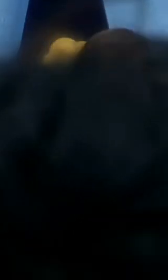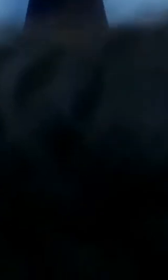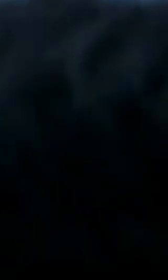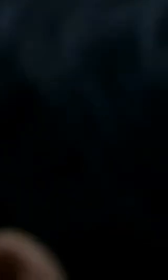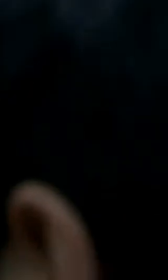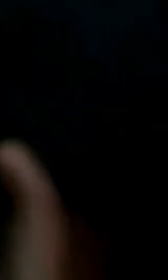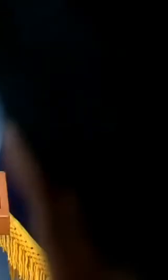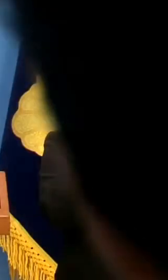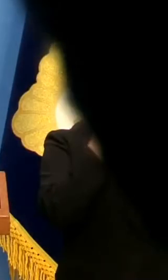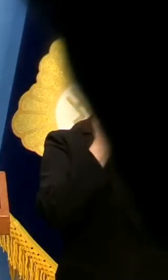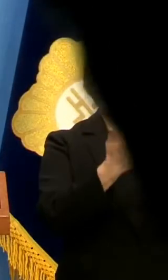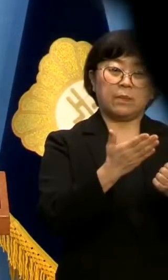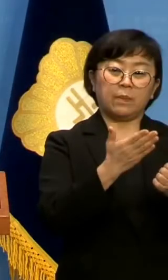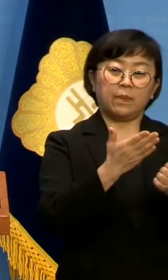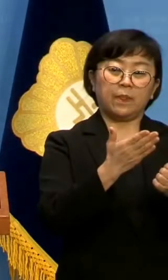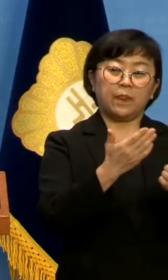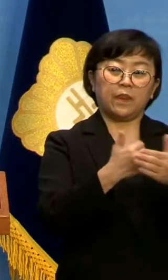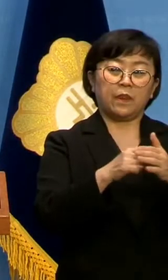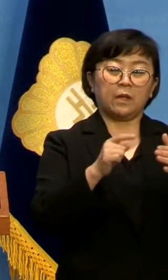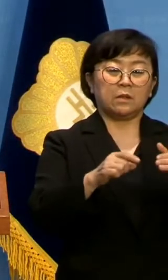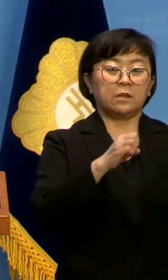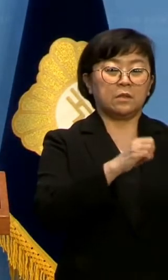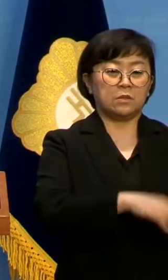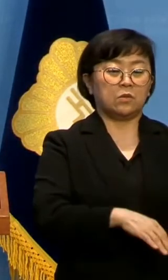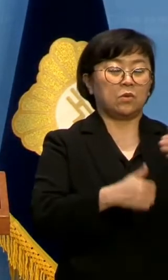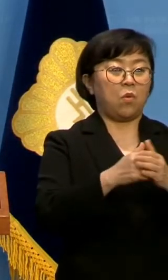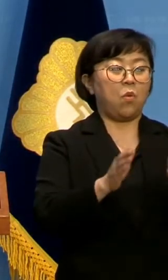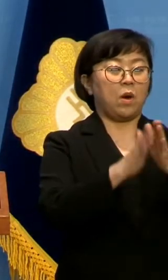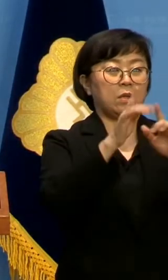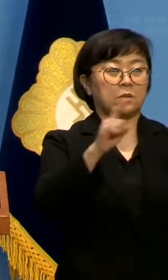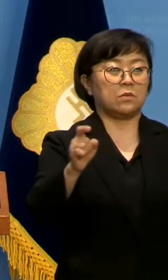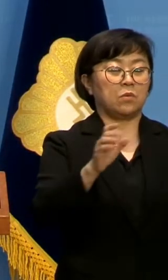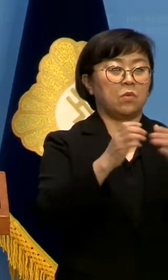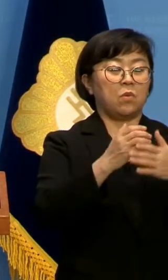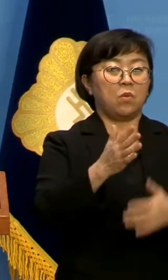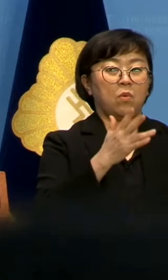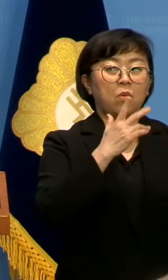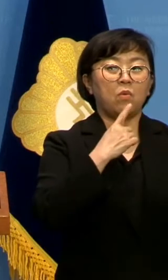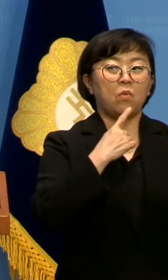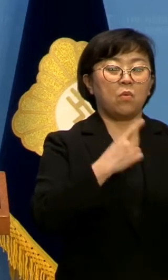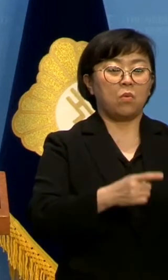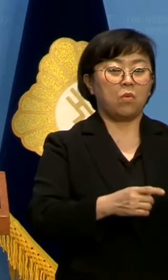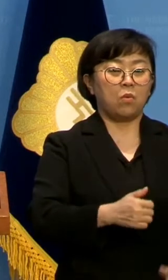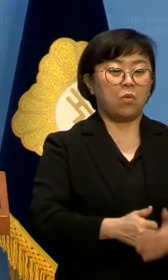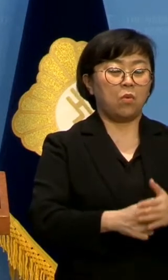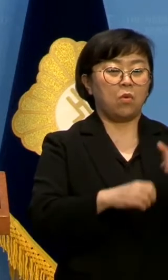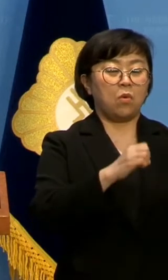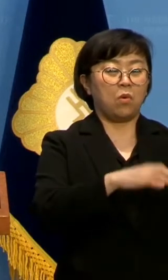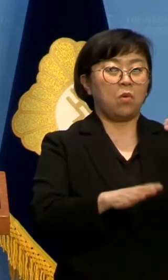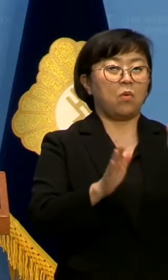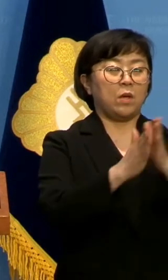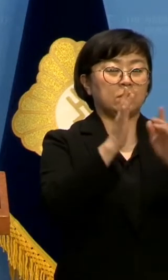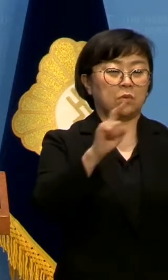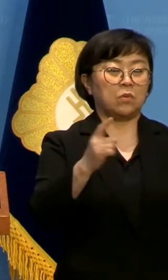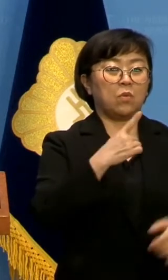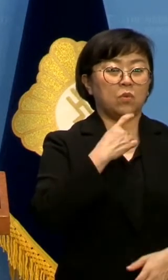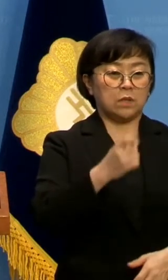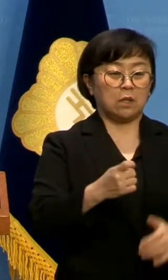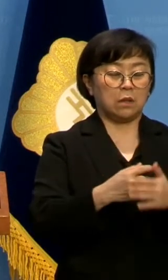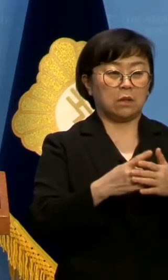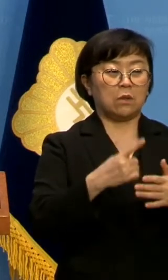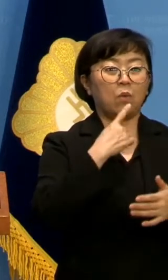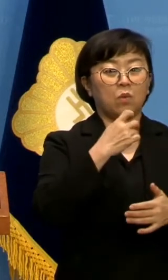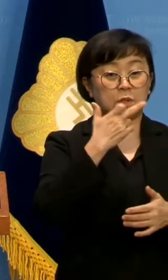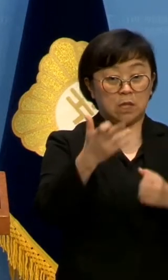교육을 제대로 지원할 수 있는 그런 기존의 화성 오산 교육청 교육, 죄송합니다. 기존의